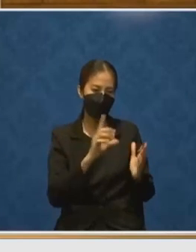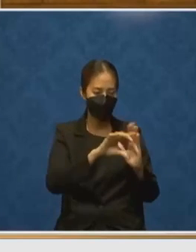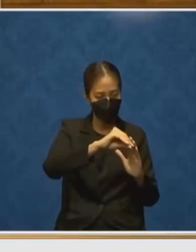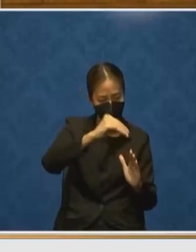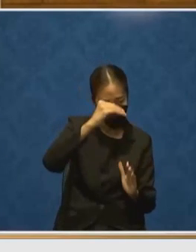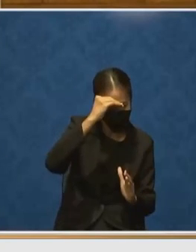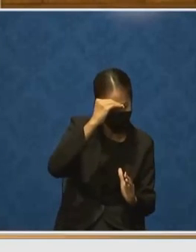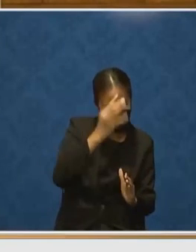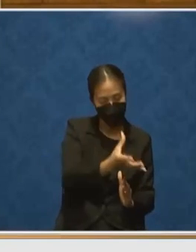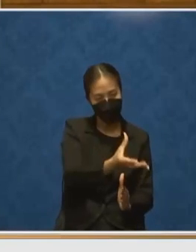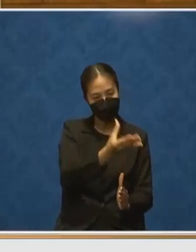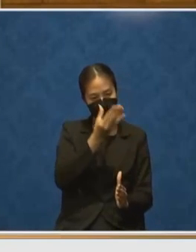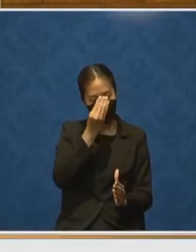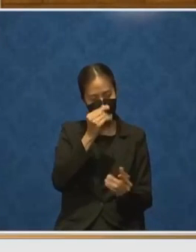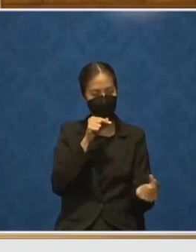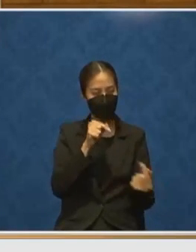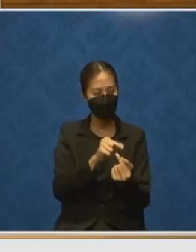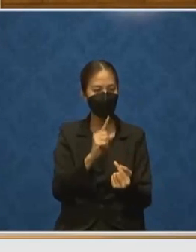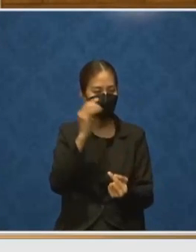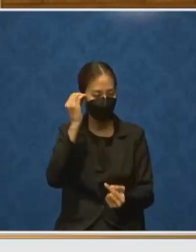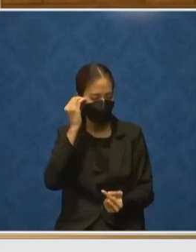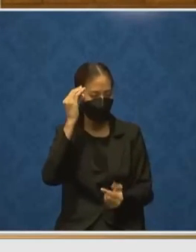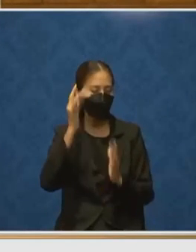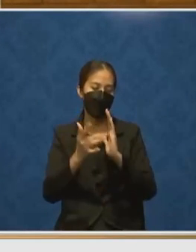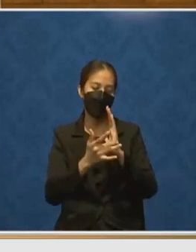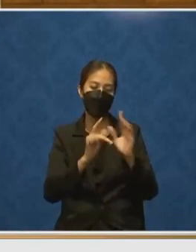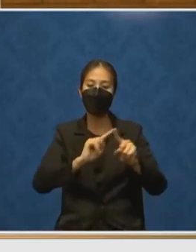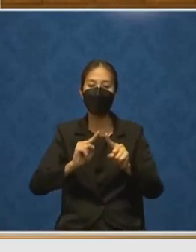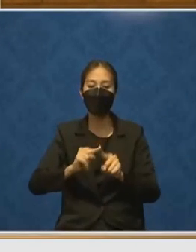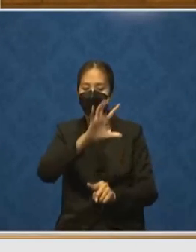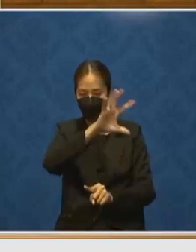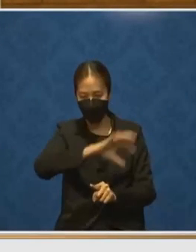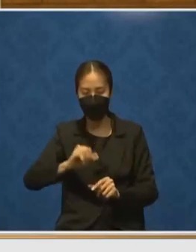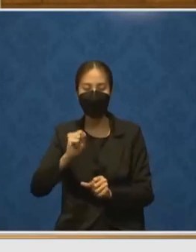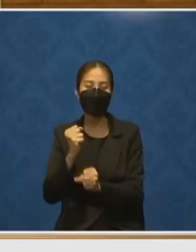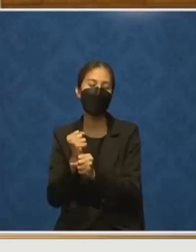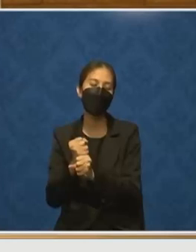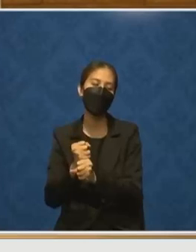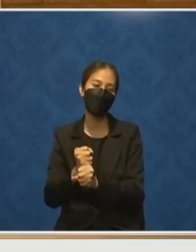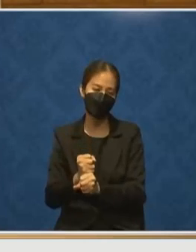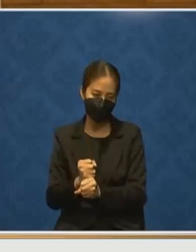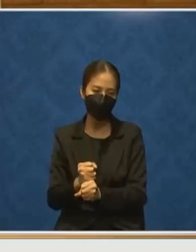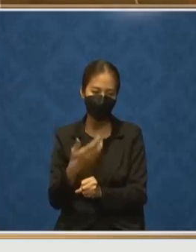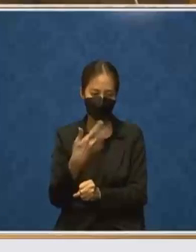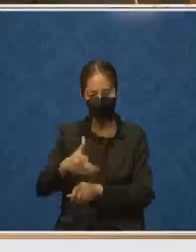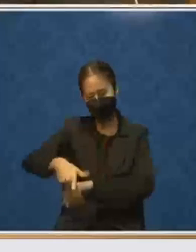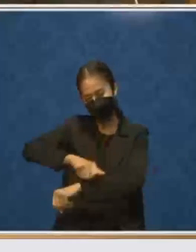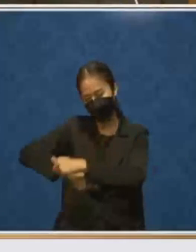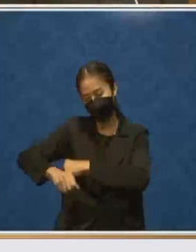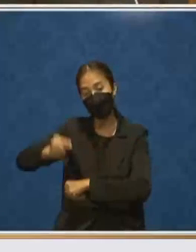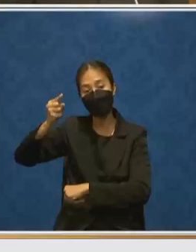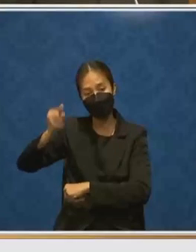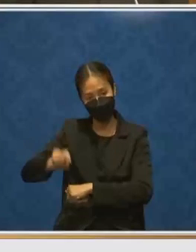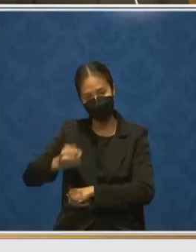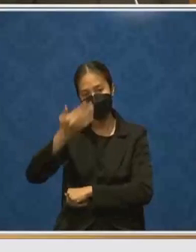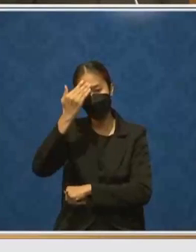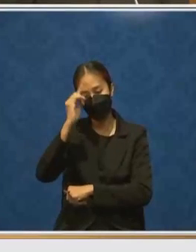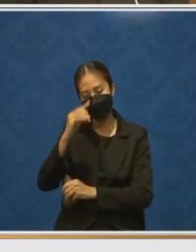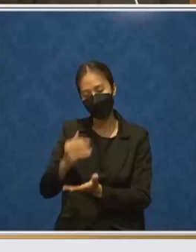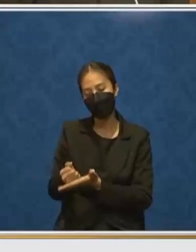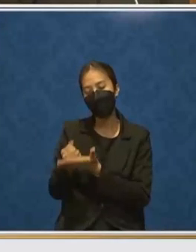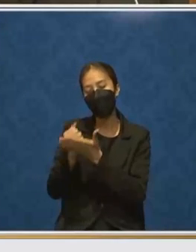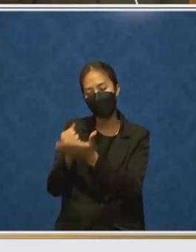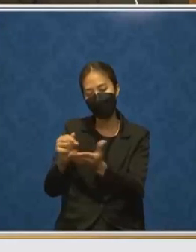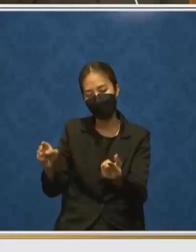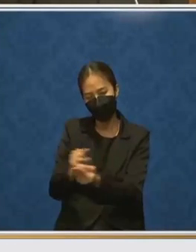านศิลปวัฒนธรรมนำองค์ความรู้เทคโนโลยีนวัตกรรมและน้อมนำแนวทางพระราชดำริสู่การปฏิบัติเพื่อส่งเสริมทุนทางสังคม